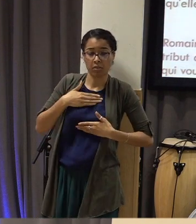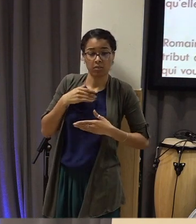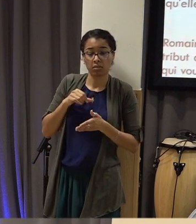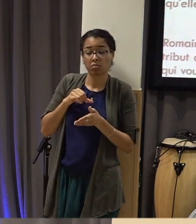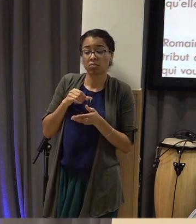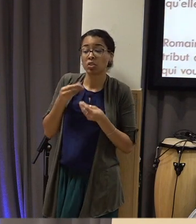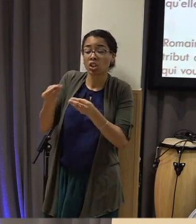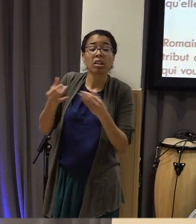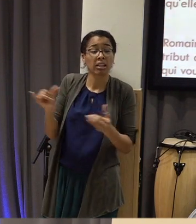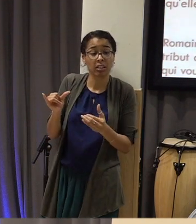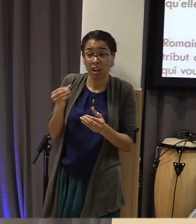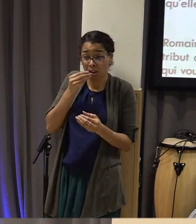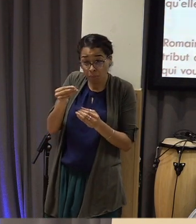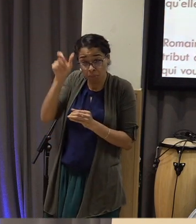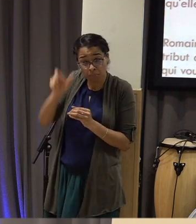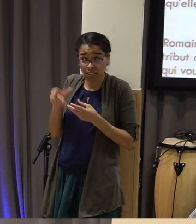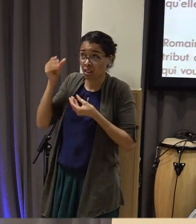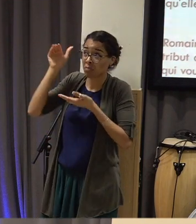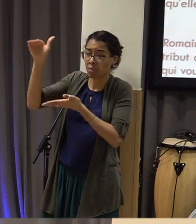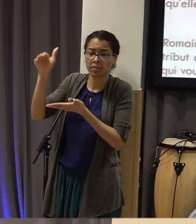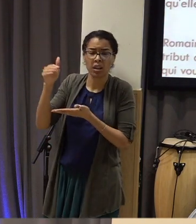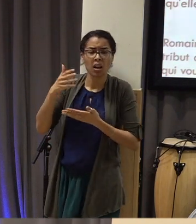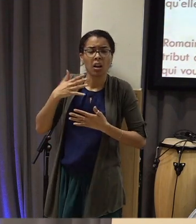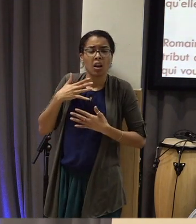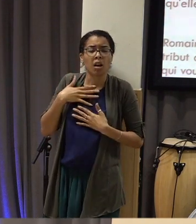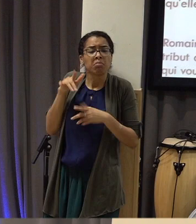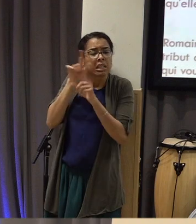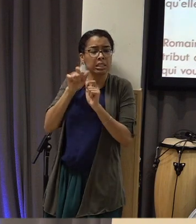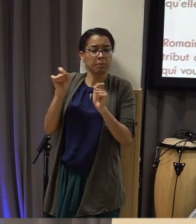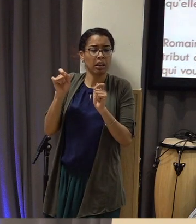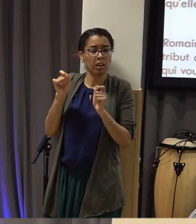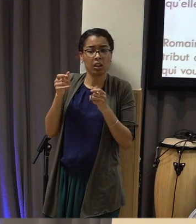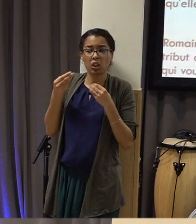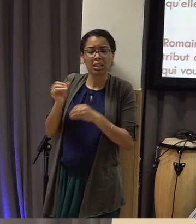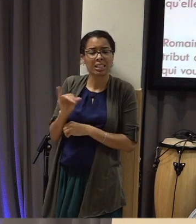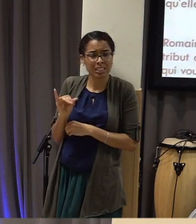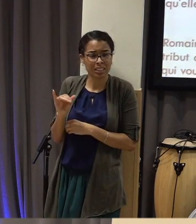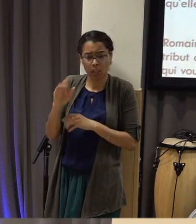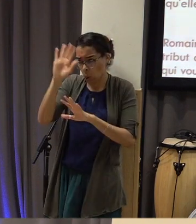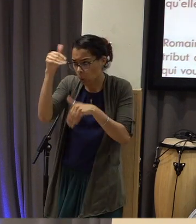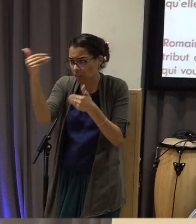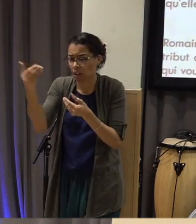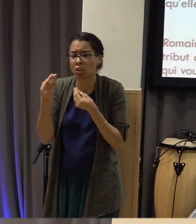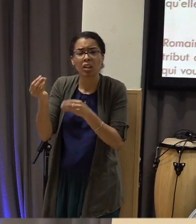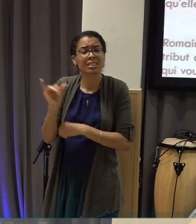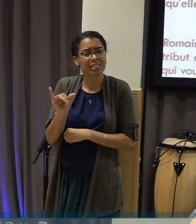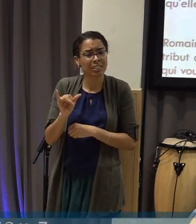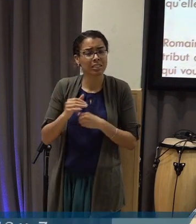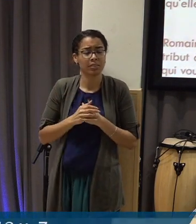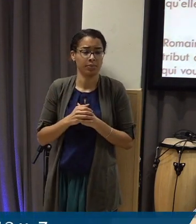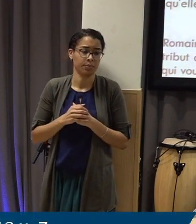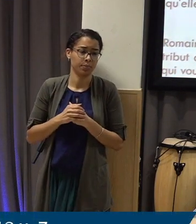qui vous devez l'honneur. À qui doit-on la crainte? À qui doit-on l'honneur? Parce que